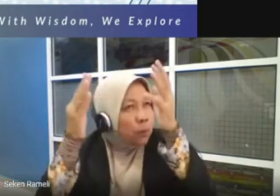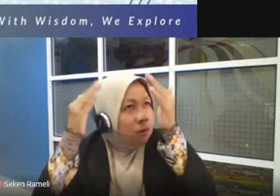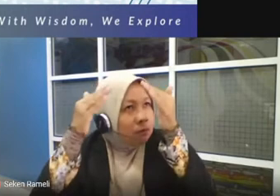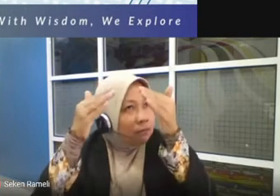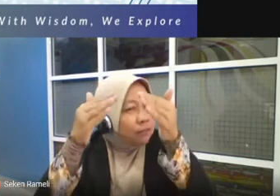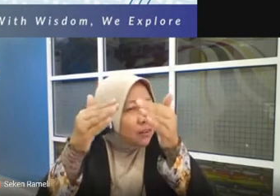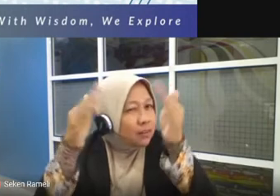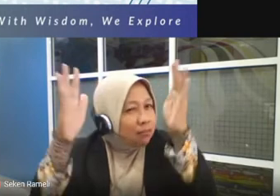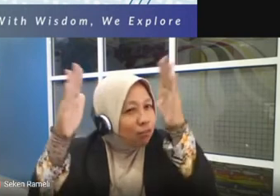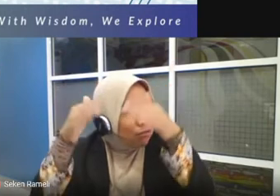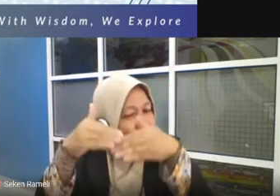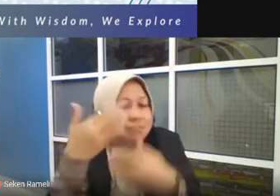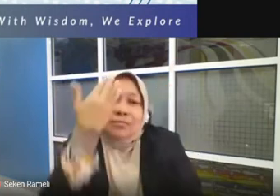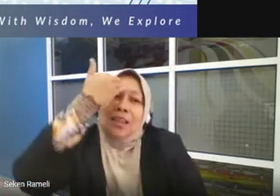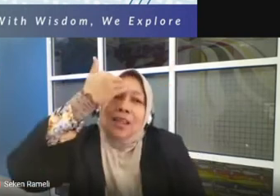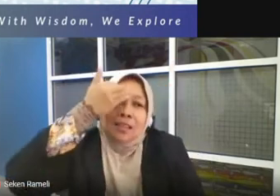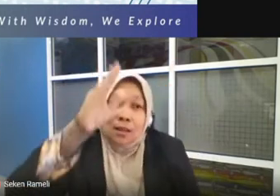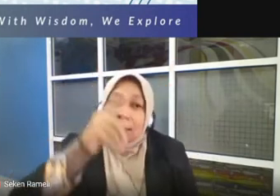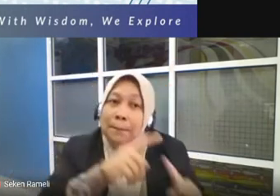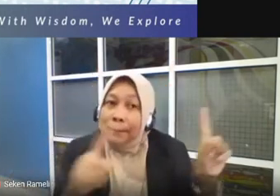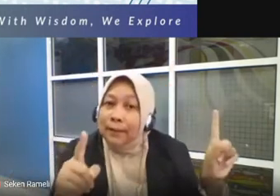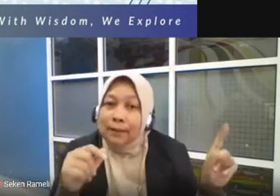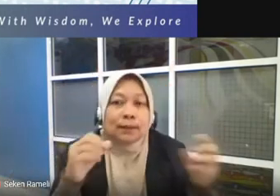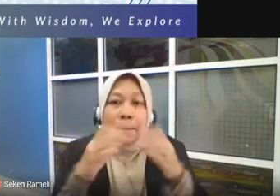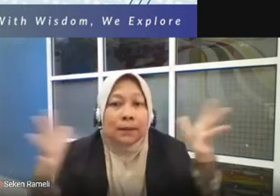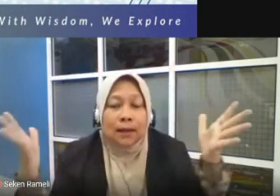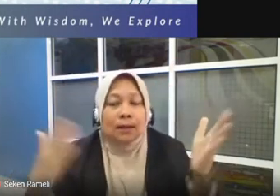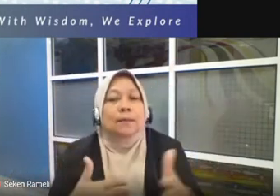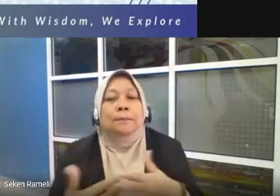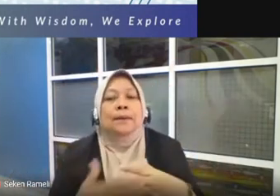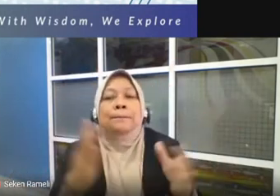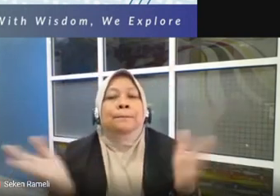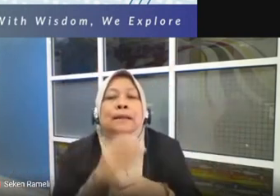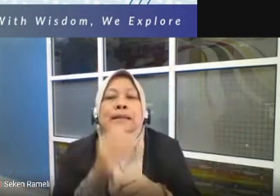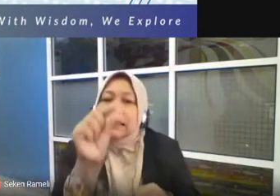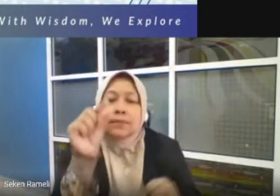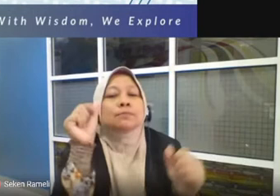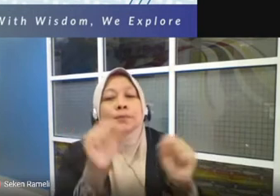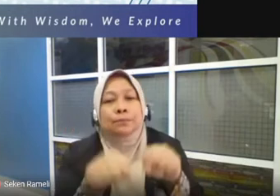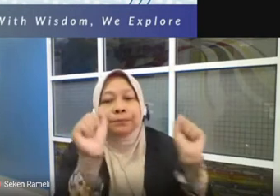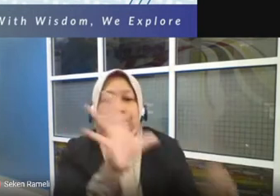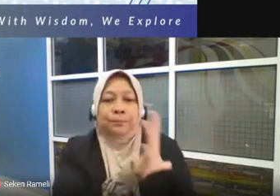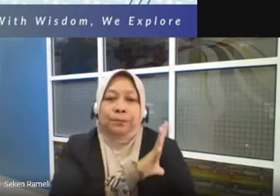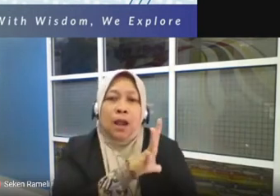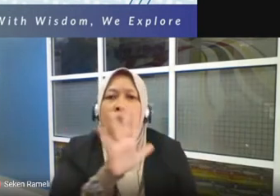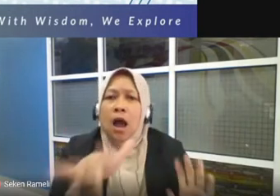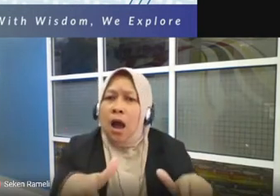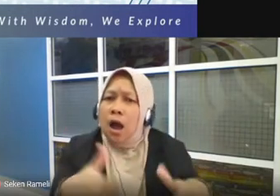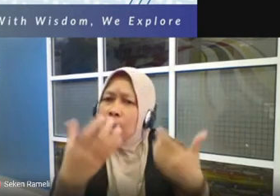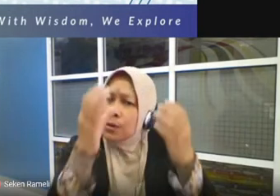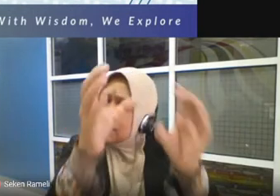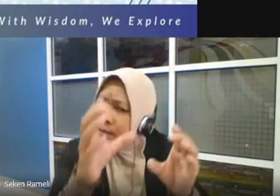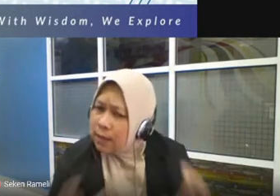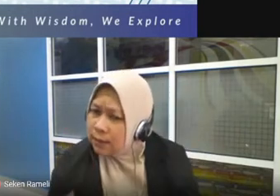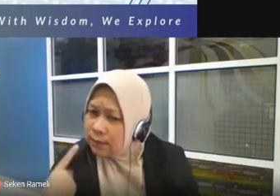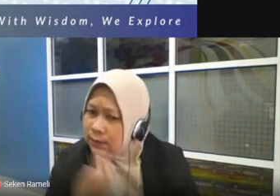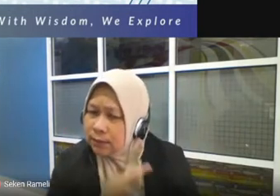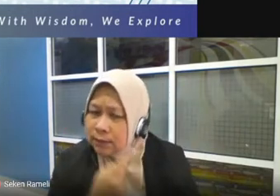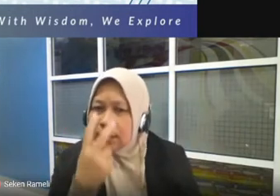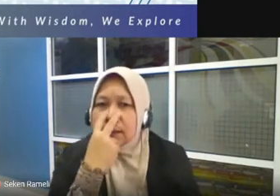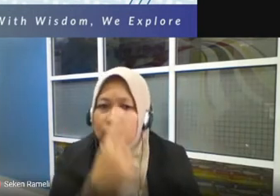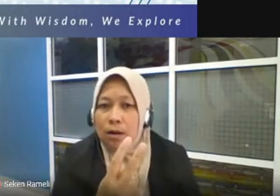yang dikongsikan. Tetapi tak dapat banyak, dapat sikit pun jadilah. So bagaimana cara untuk kita dapat mengingati perkara yang